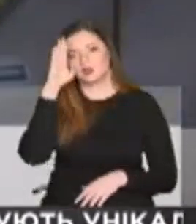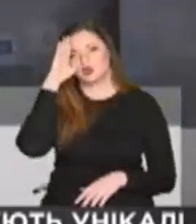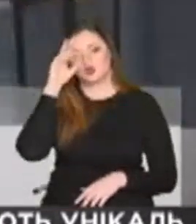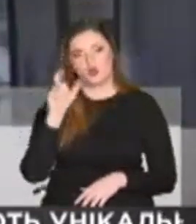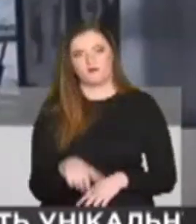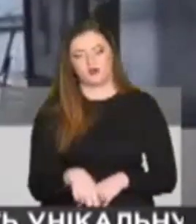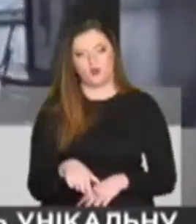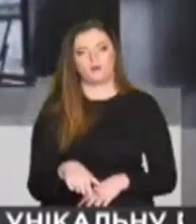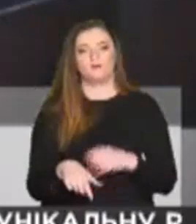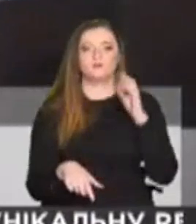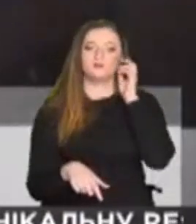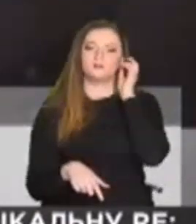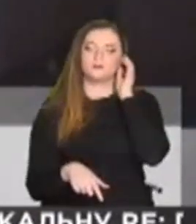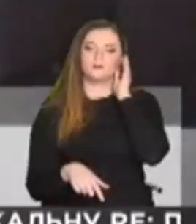чоловіком.